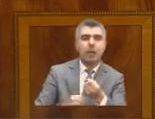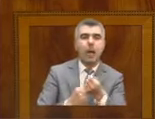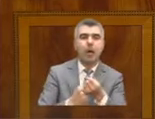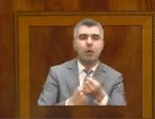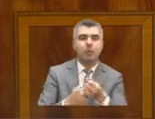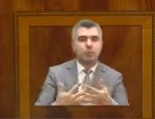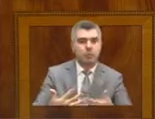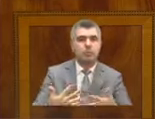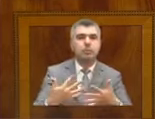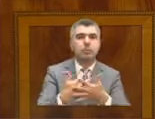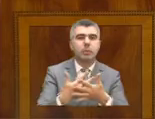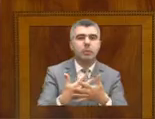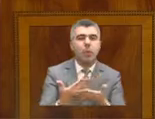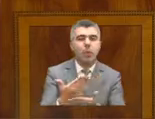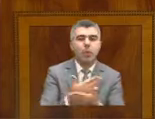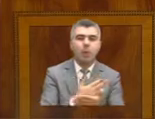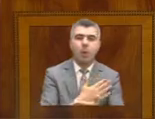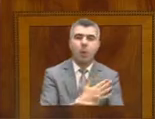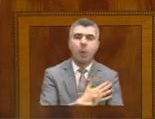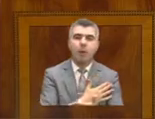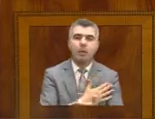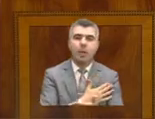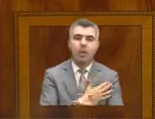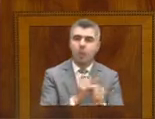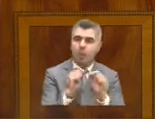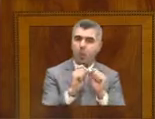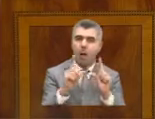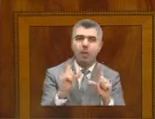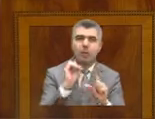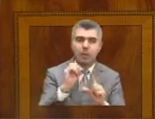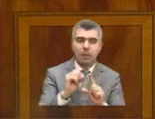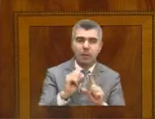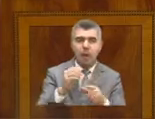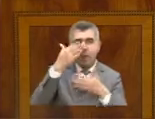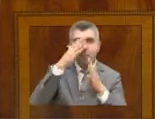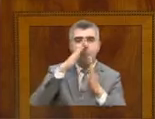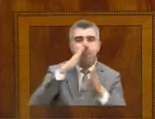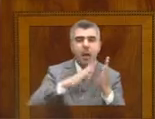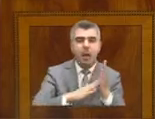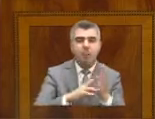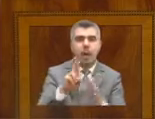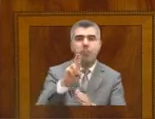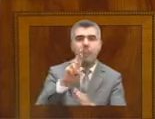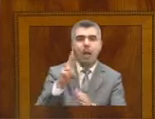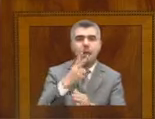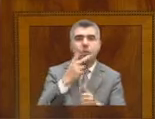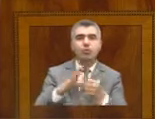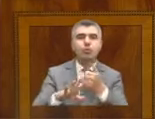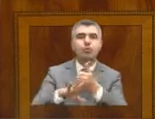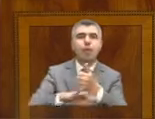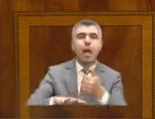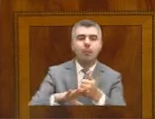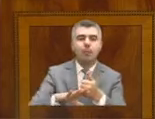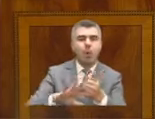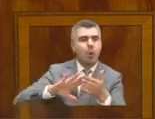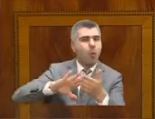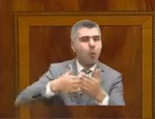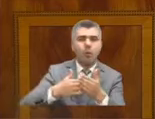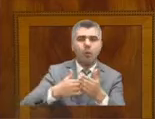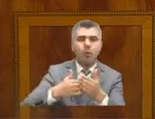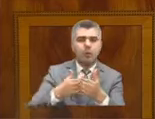والتكامل النابعة من الوطنية الصادقة التي أبان عنها المغاربة ملكا وشعبا عند كل